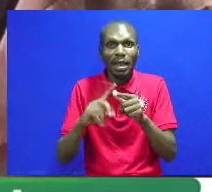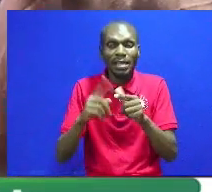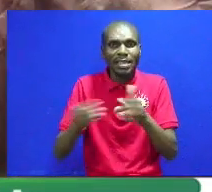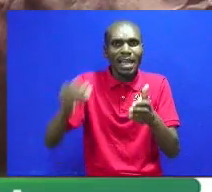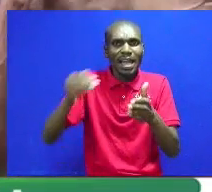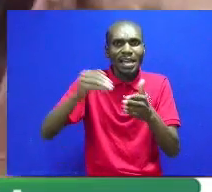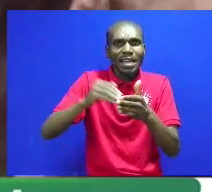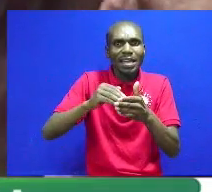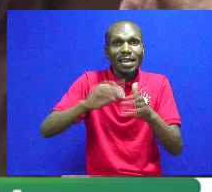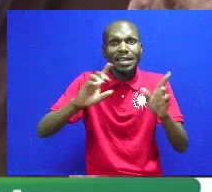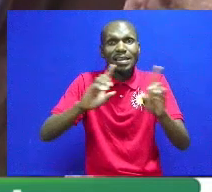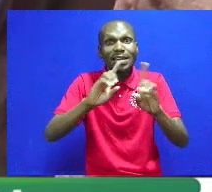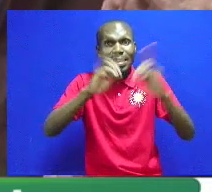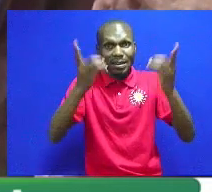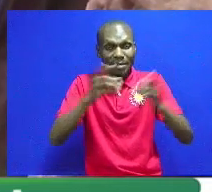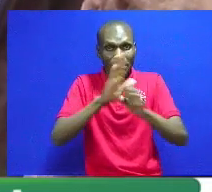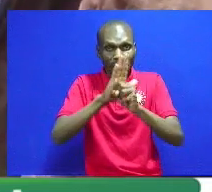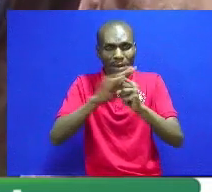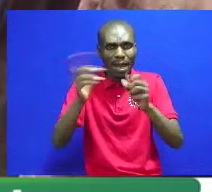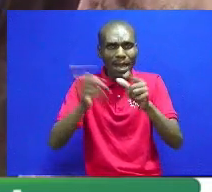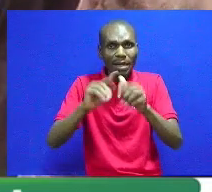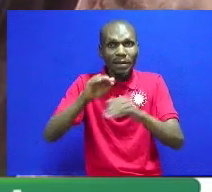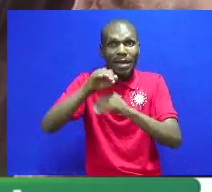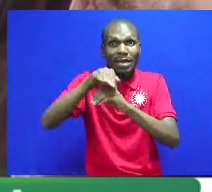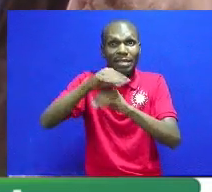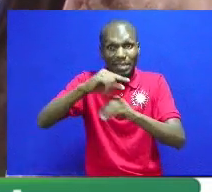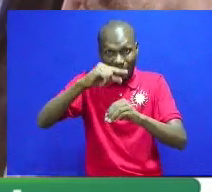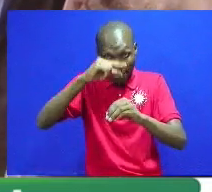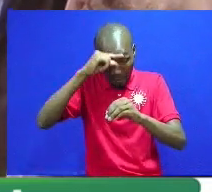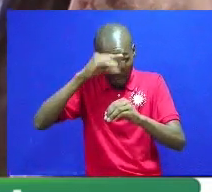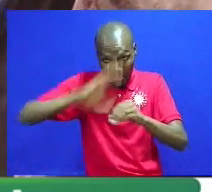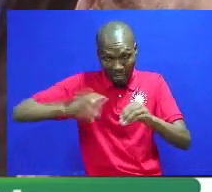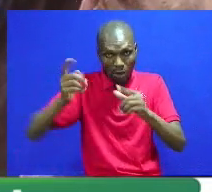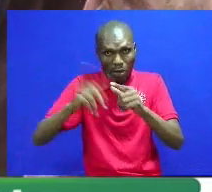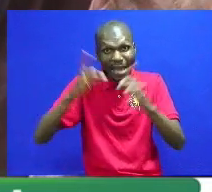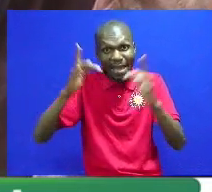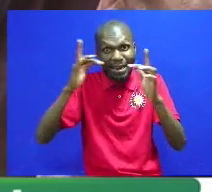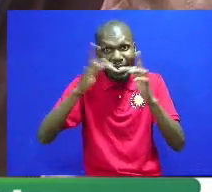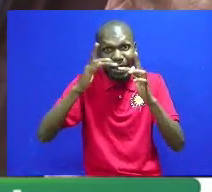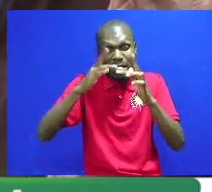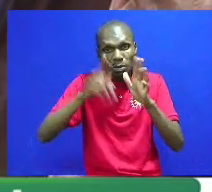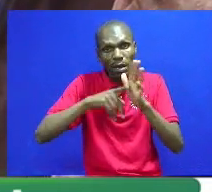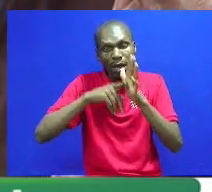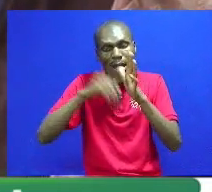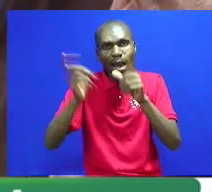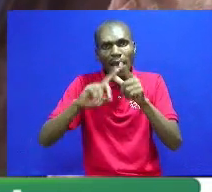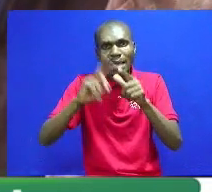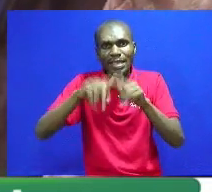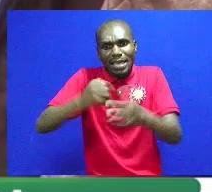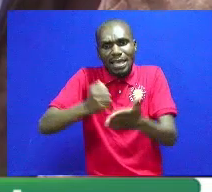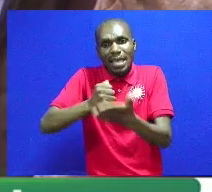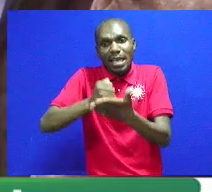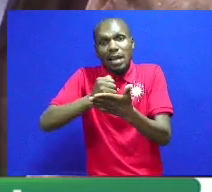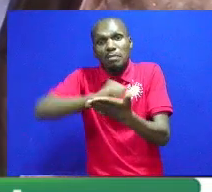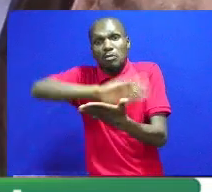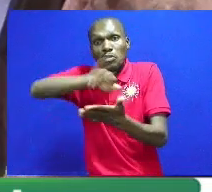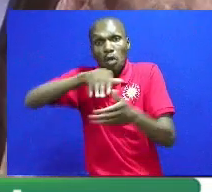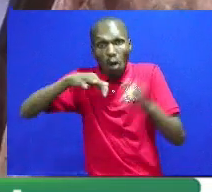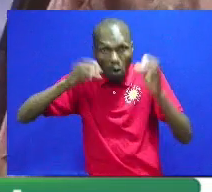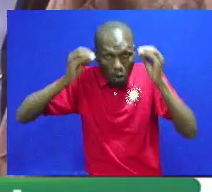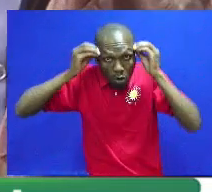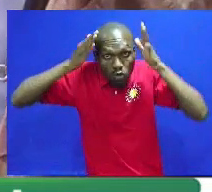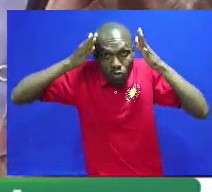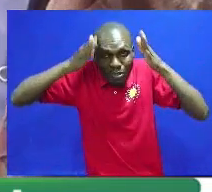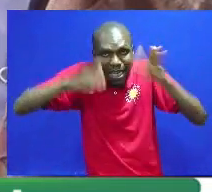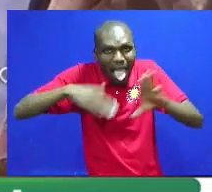feels chiabo. When the drivers away county, a two networking number one. A toko nyagara banafunzi yabo, a kero